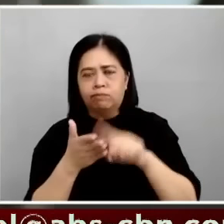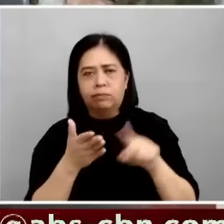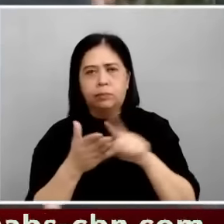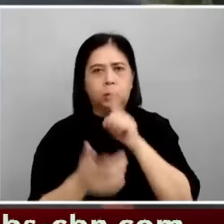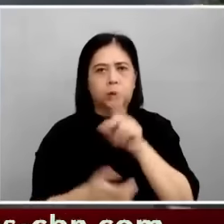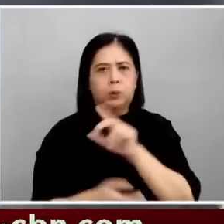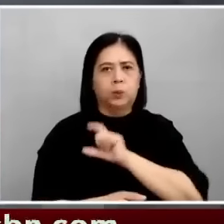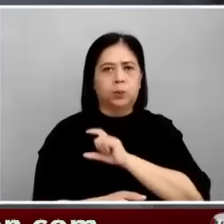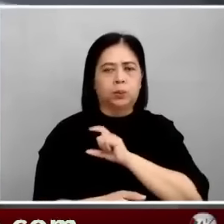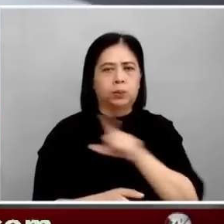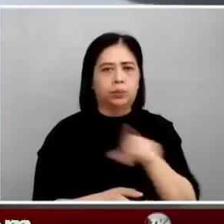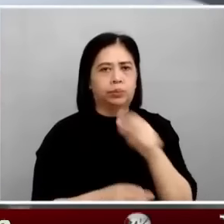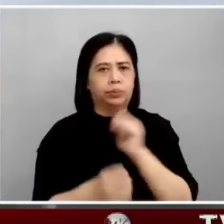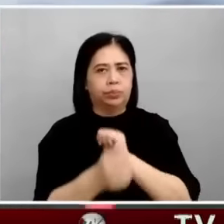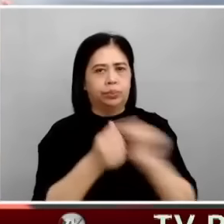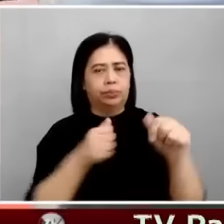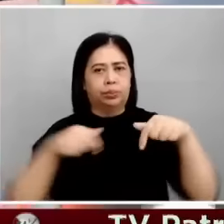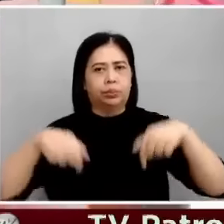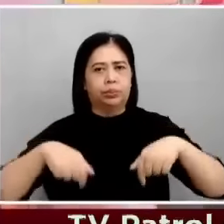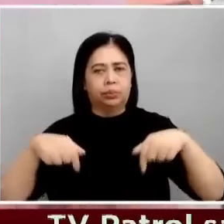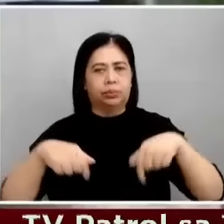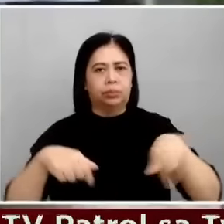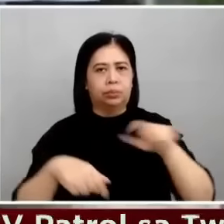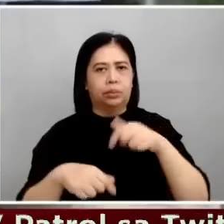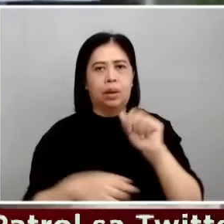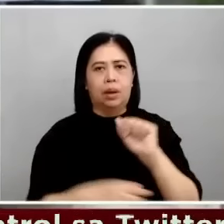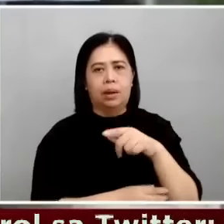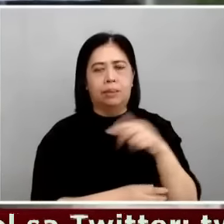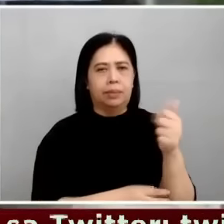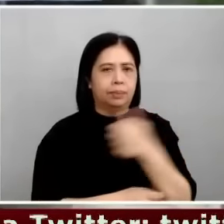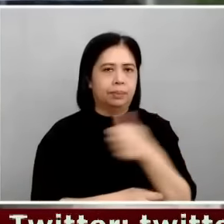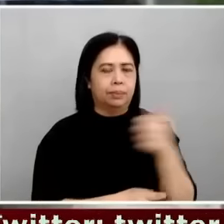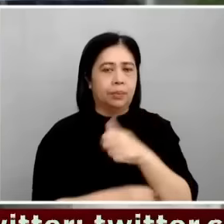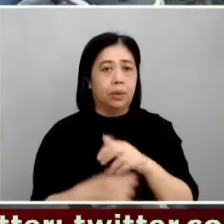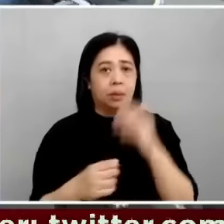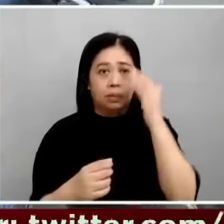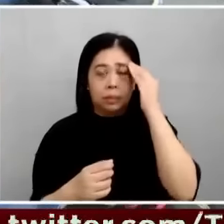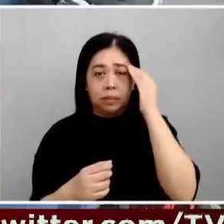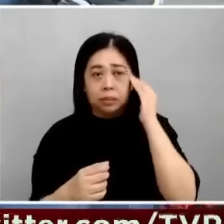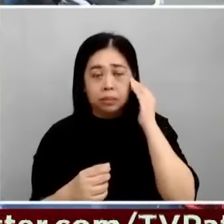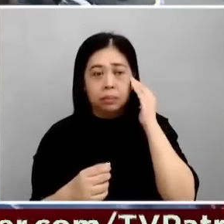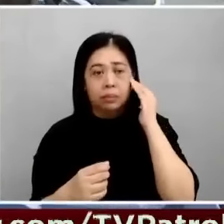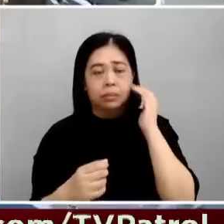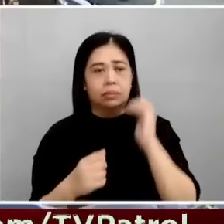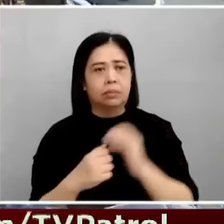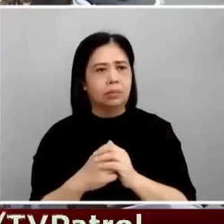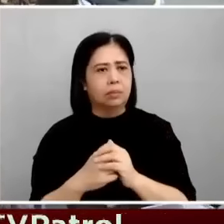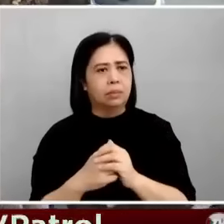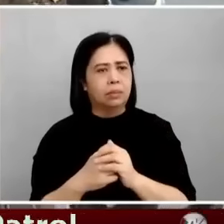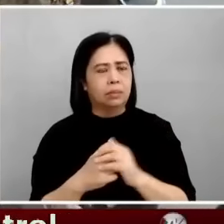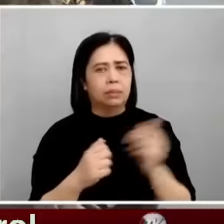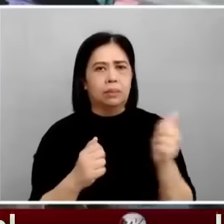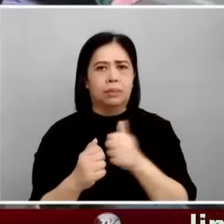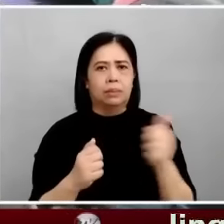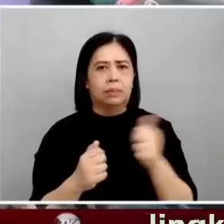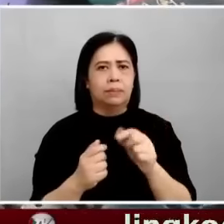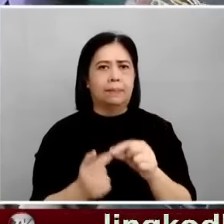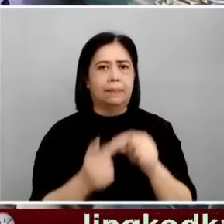pulis yung mga dumaraan dito na mga motorista. May pakiusap nga lang, kabayan, yung mga motorista rito, lalo na yung